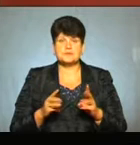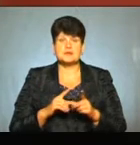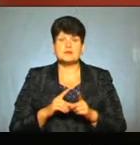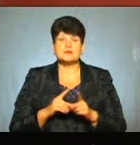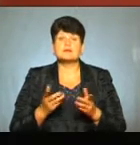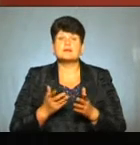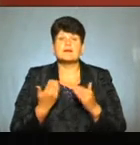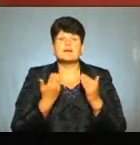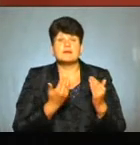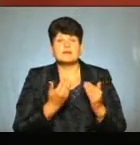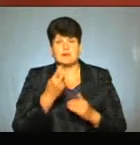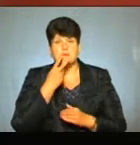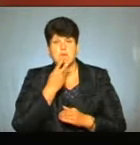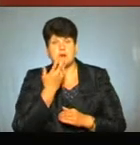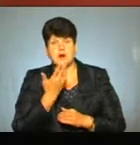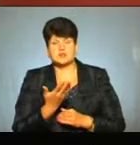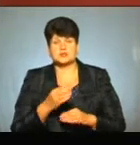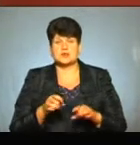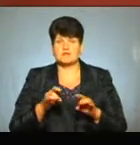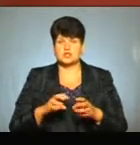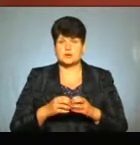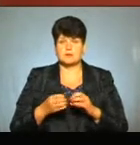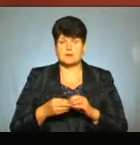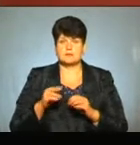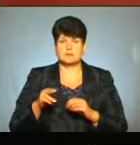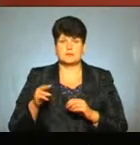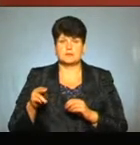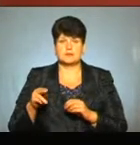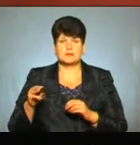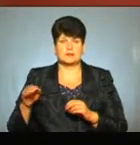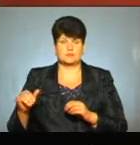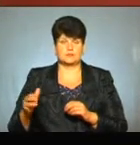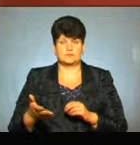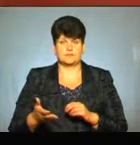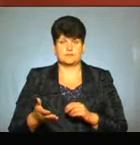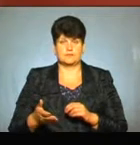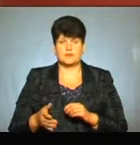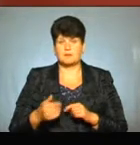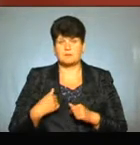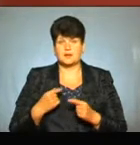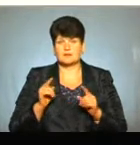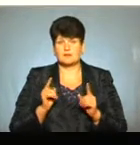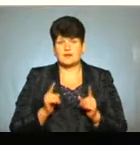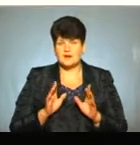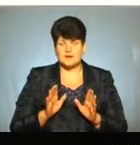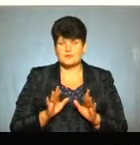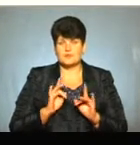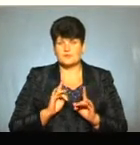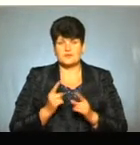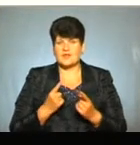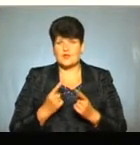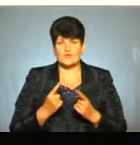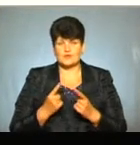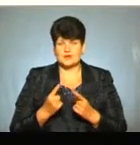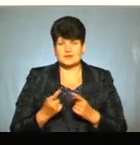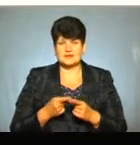влади відбулося, яке їхнє бачення на вирішення проблем профтехосвіти, зокрема? Ви знаєте, ми так, не